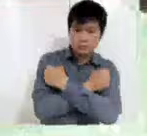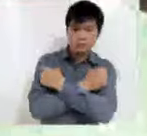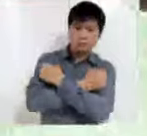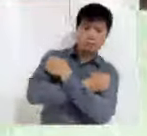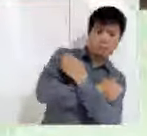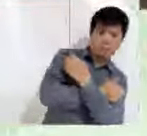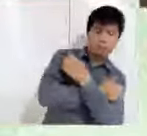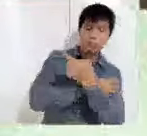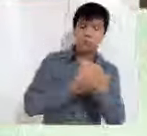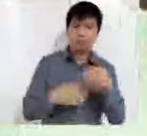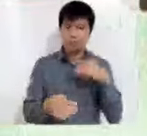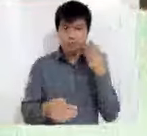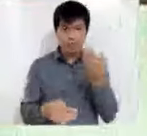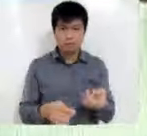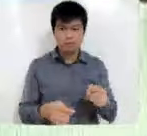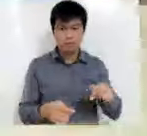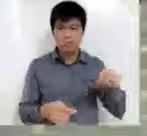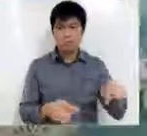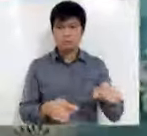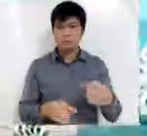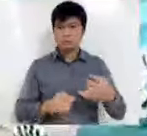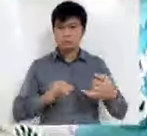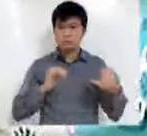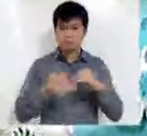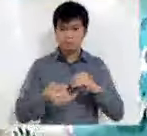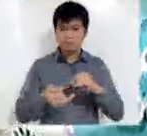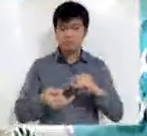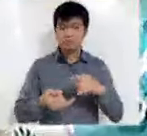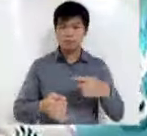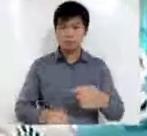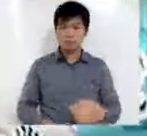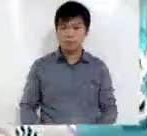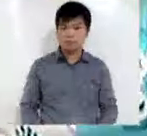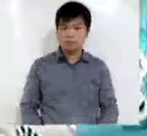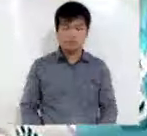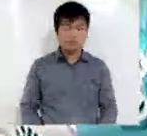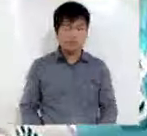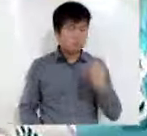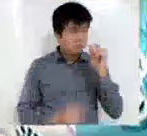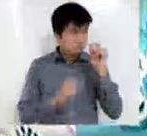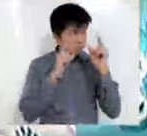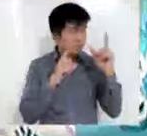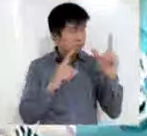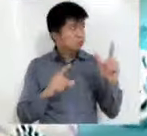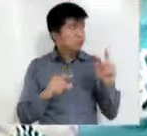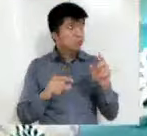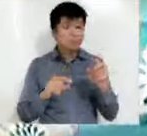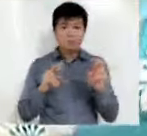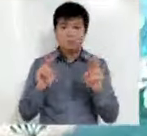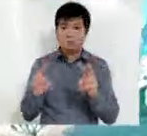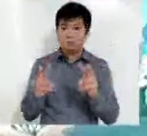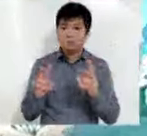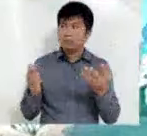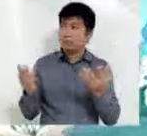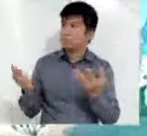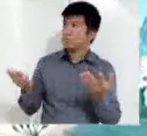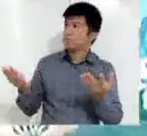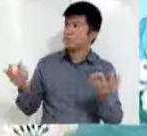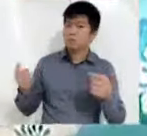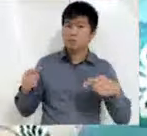bali sa braso lang ang inabot ni Mika. Nakagising na ako, nasa ano na ako, nasa labas na